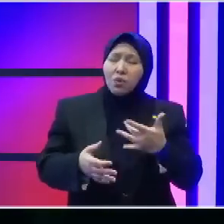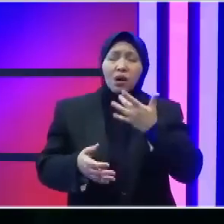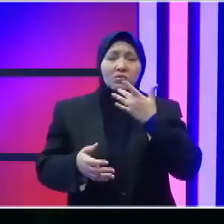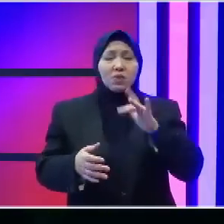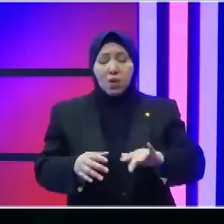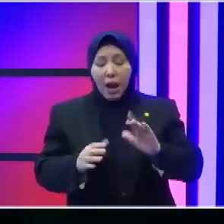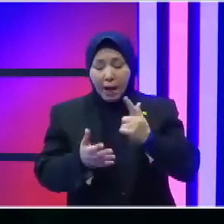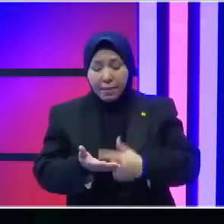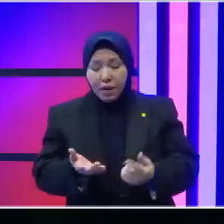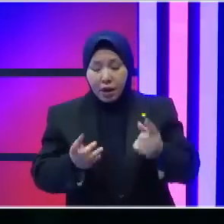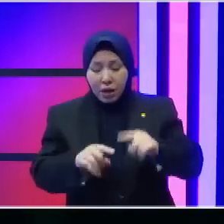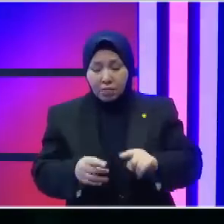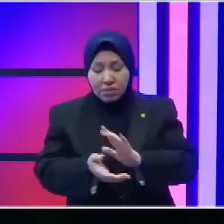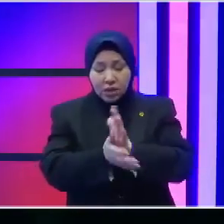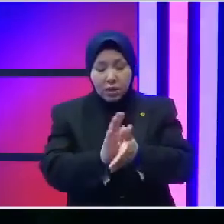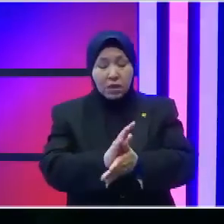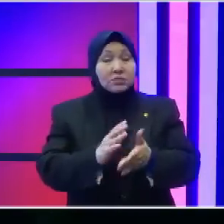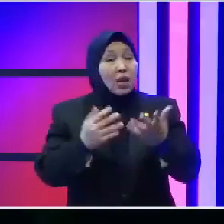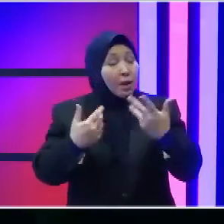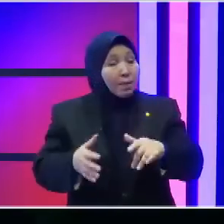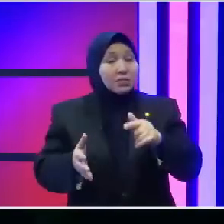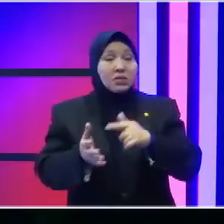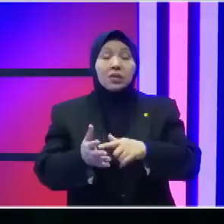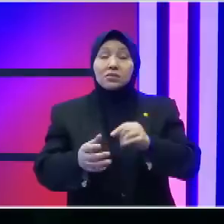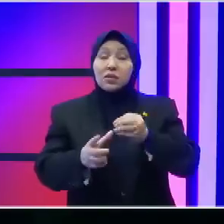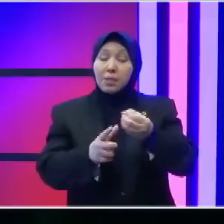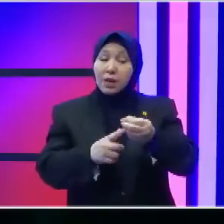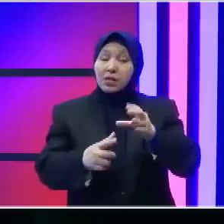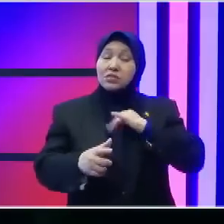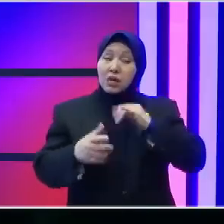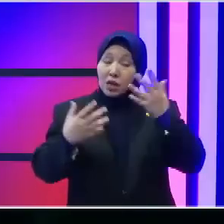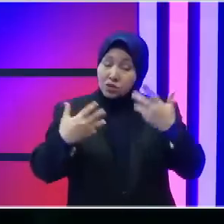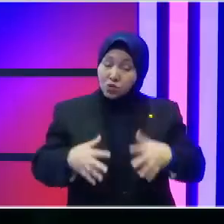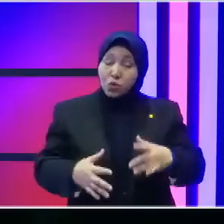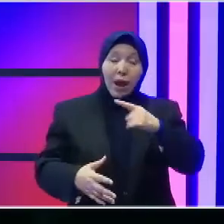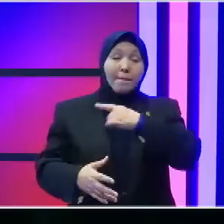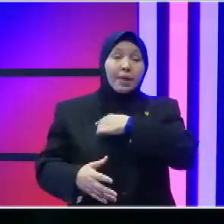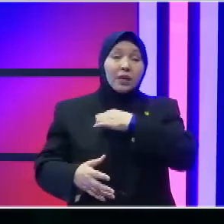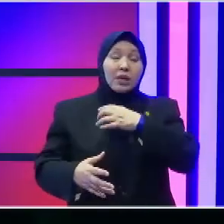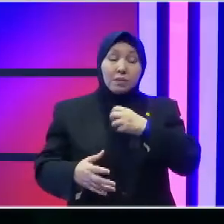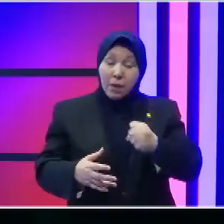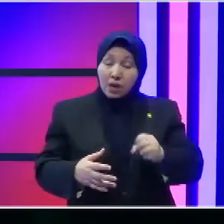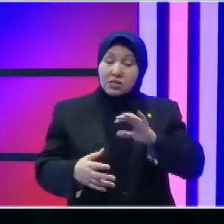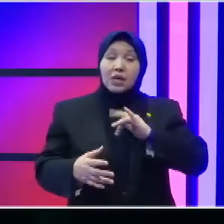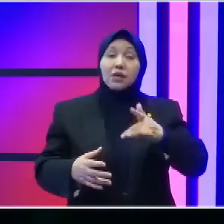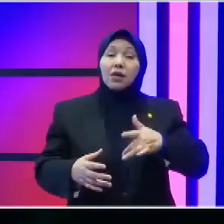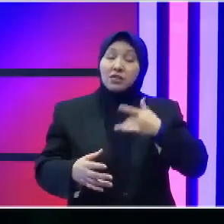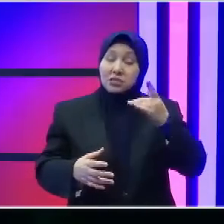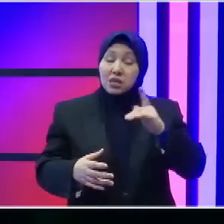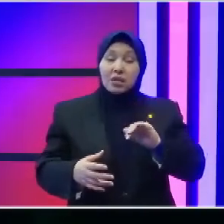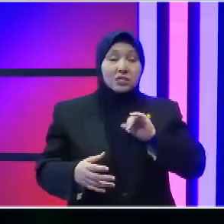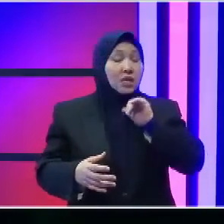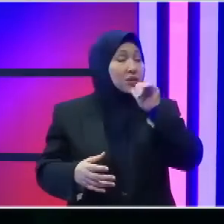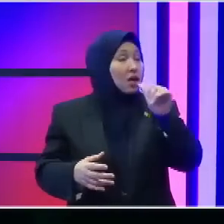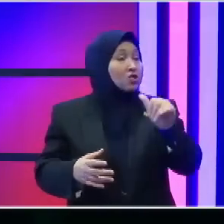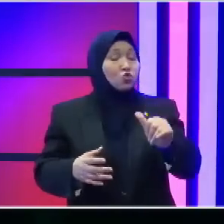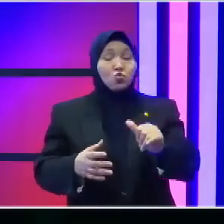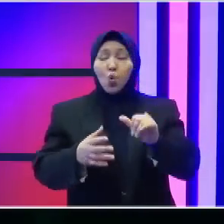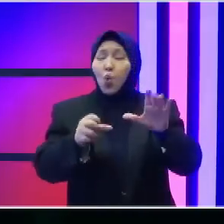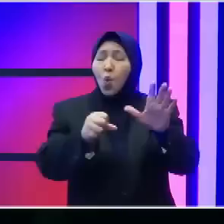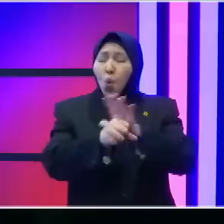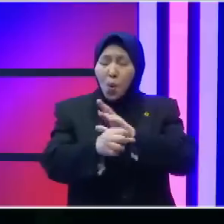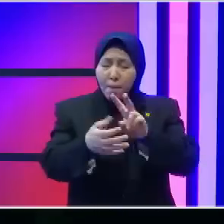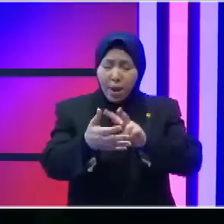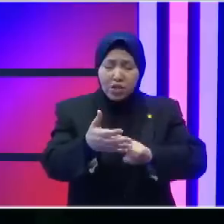apa akan berlaku selepas ini. Sama ada saya yang sudah beriman, saya rasakan bahawa saya tidak cukup baca